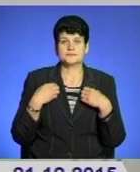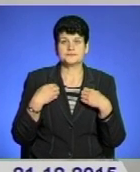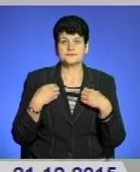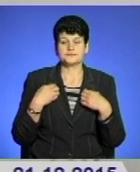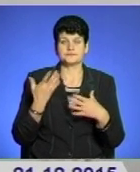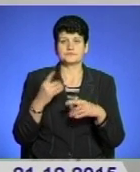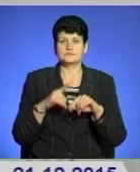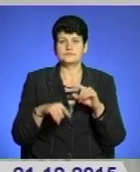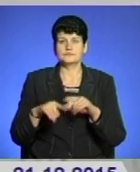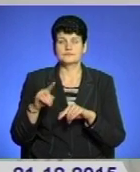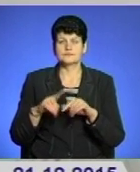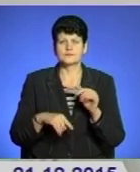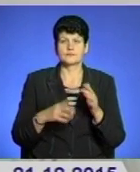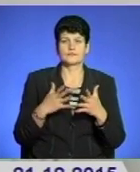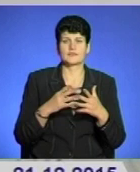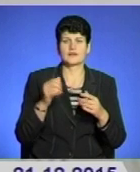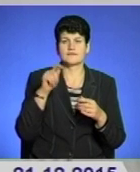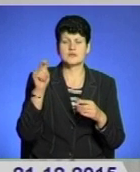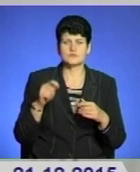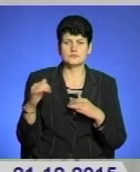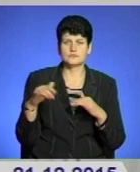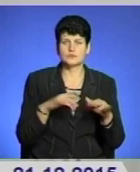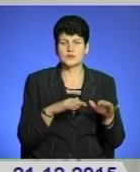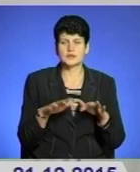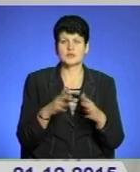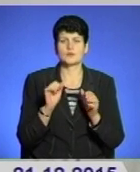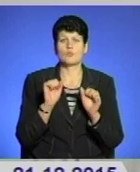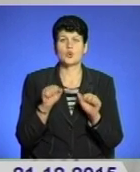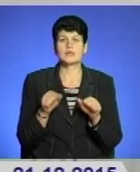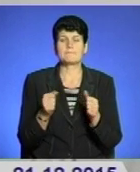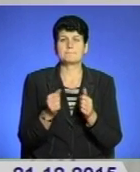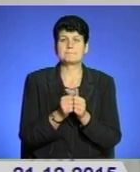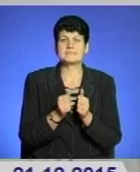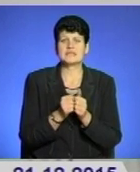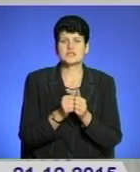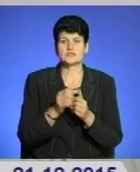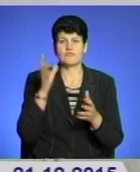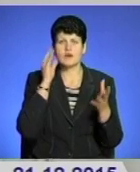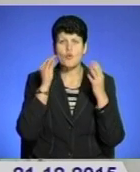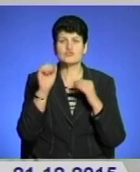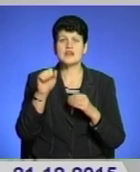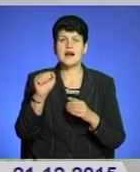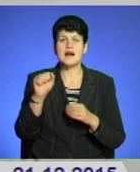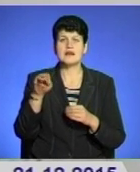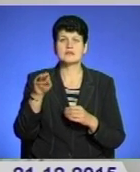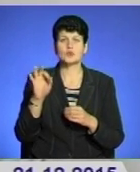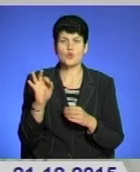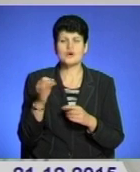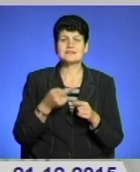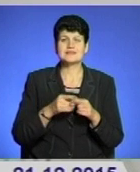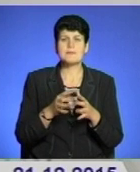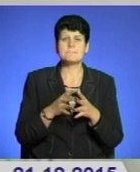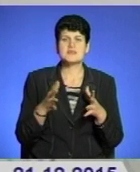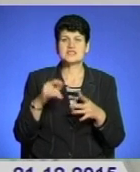родині, військові події, для того, що тут ми ближче враховуючи АТО, це більше всього